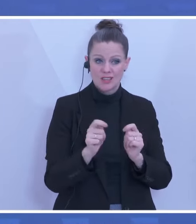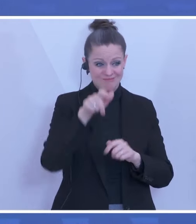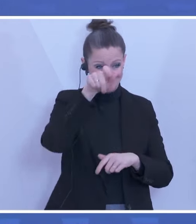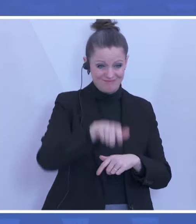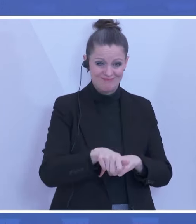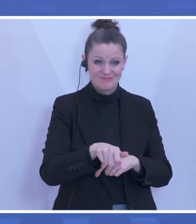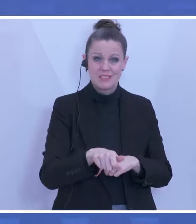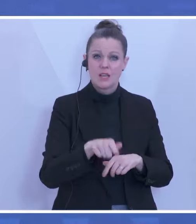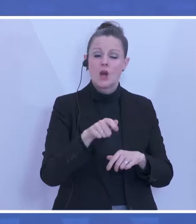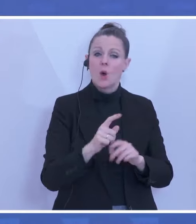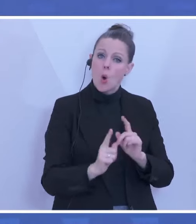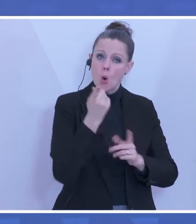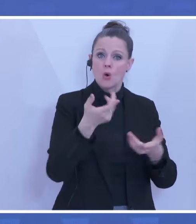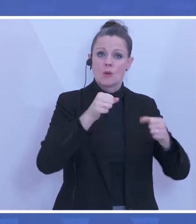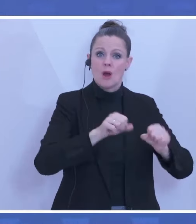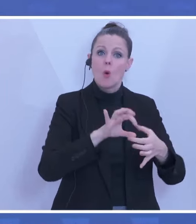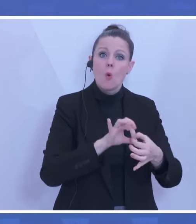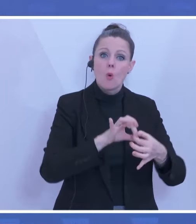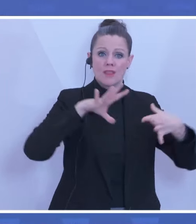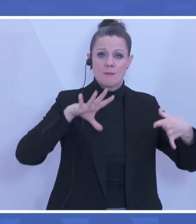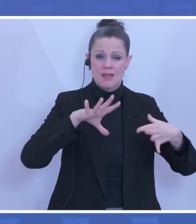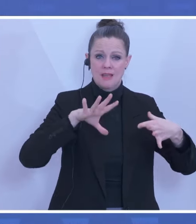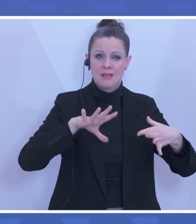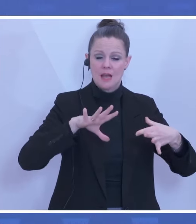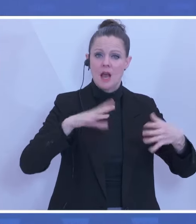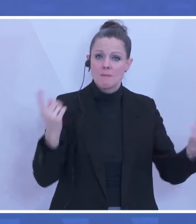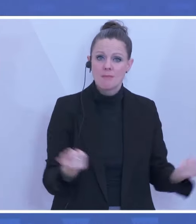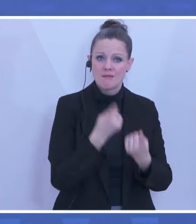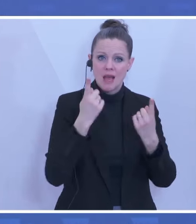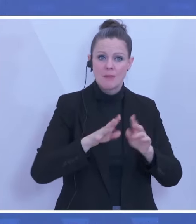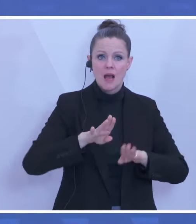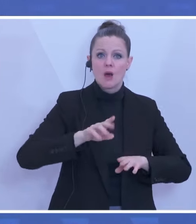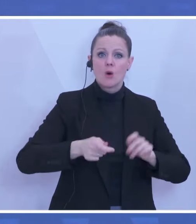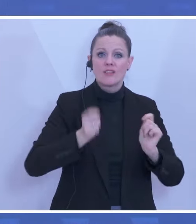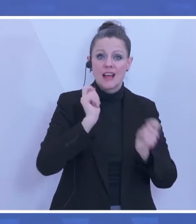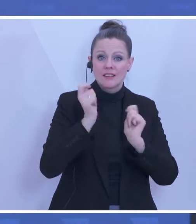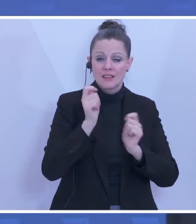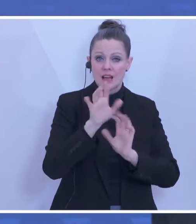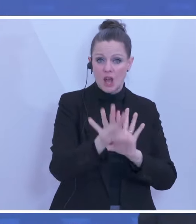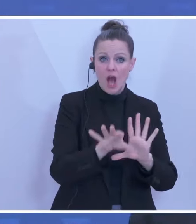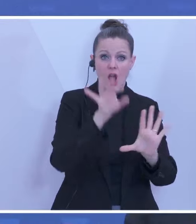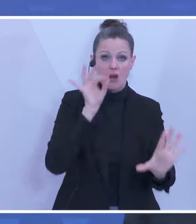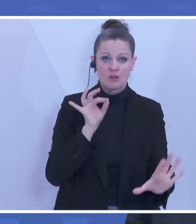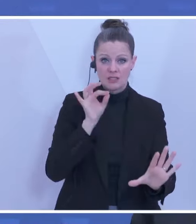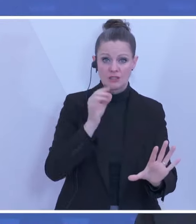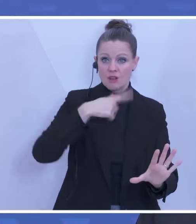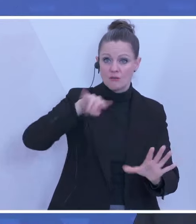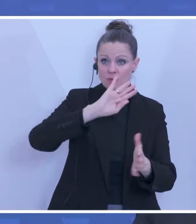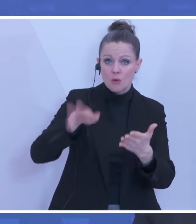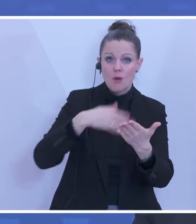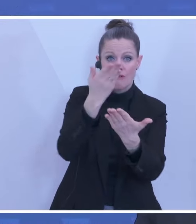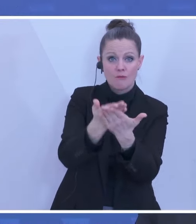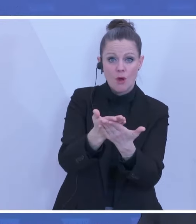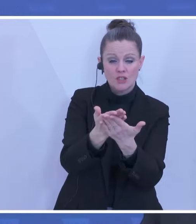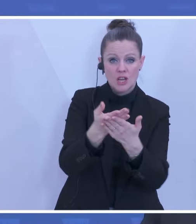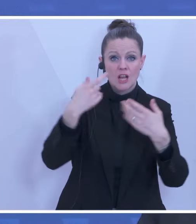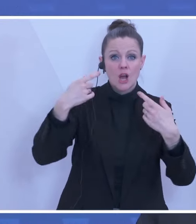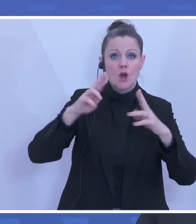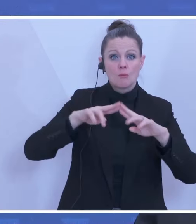und unabhängiger Bewerber und Kandidat ausgewählt wurde, von uns zum Vorschlag an den